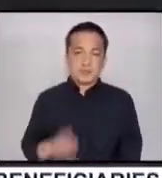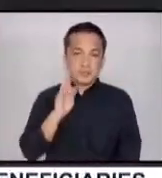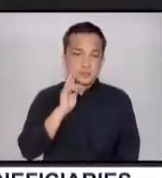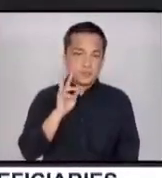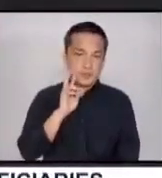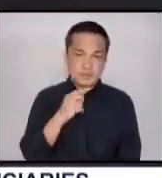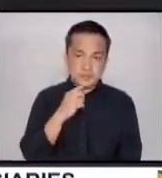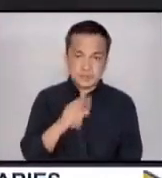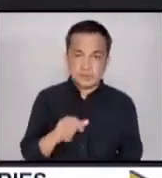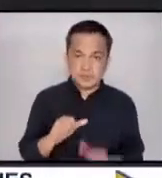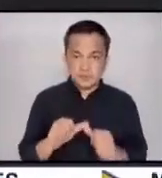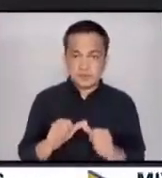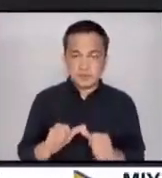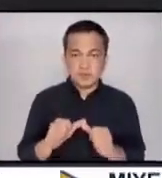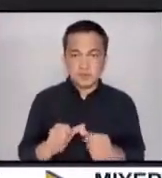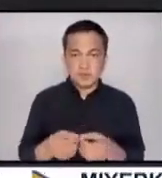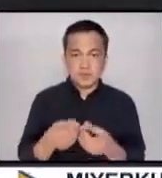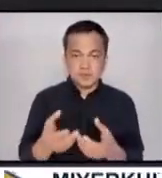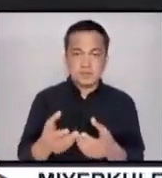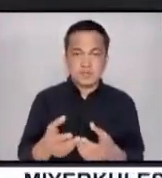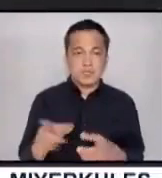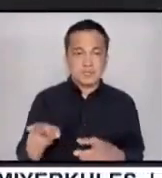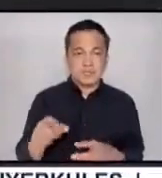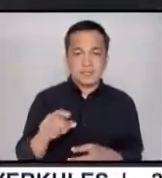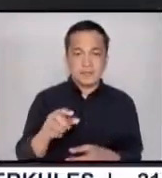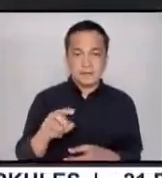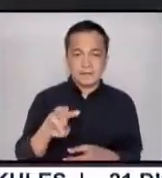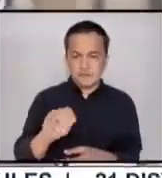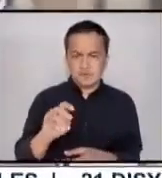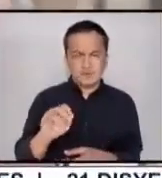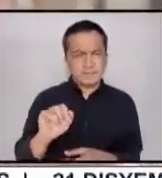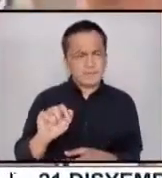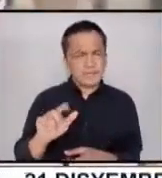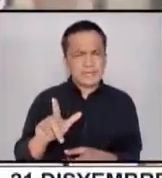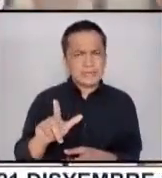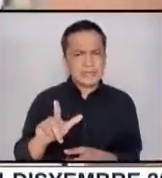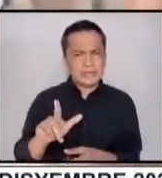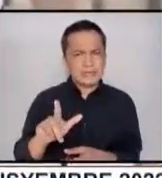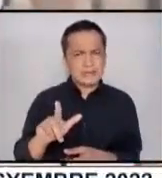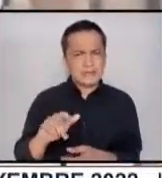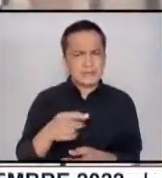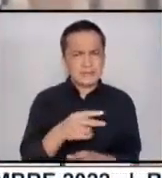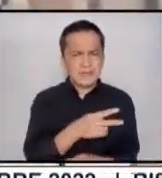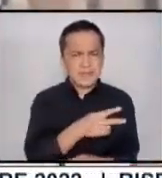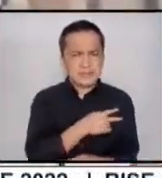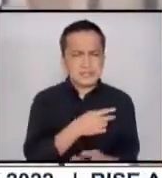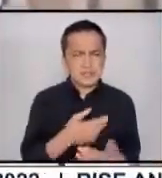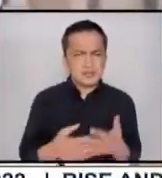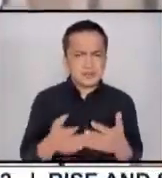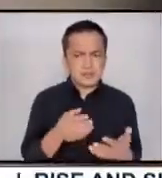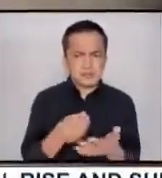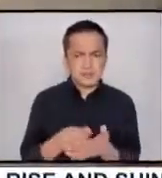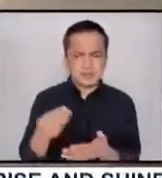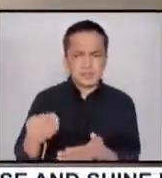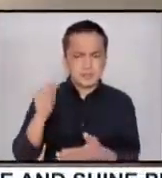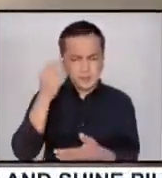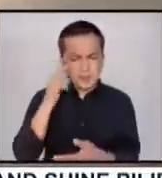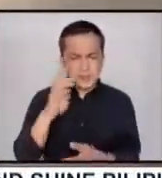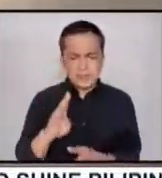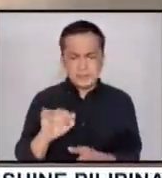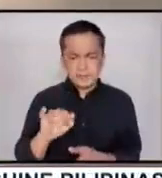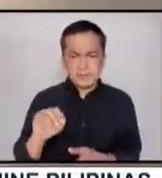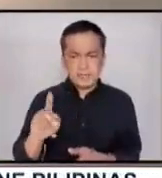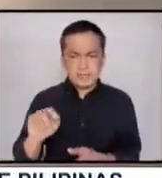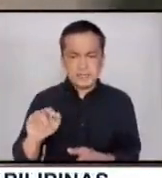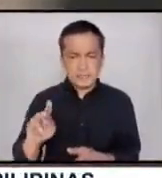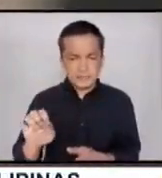ang pagbibigay ng monovalent vaccines kahit pa bumili ang gobyerno ng bivalent vaccines na gagamitin para sa mga